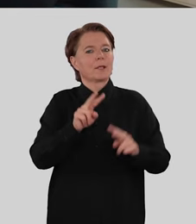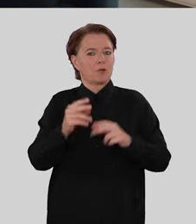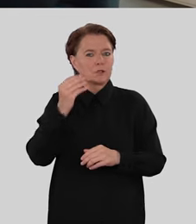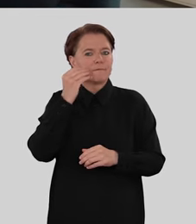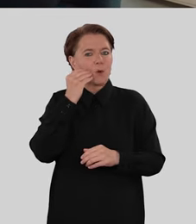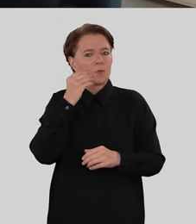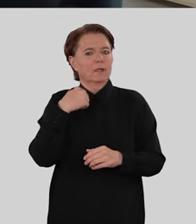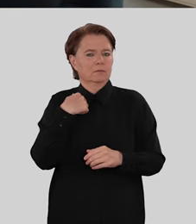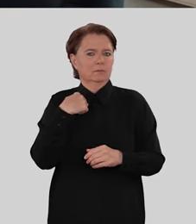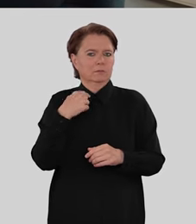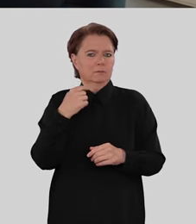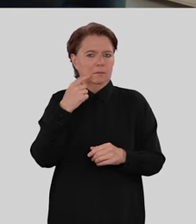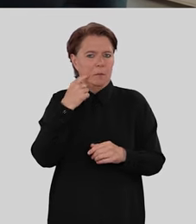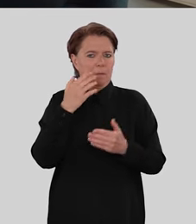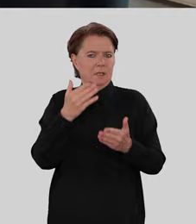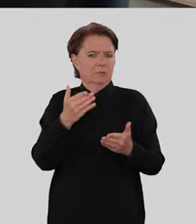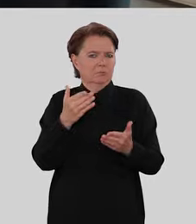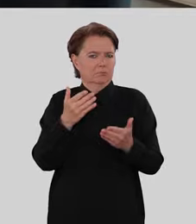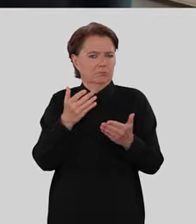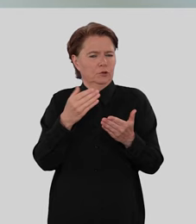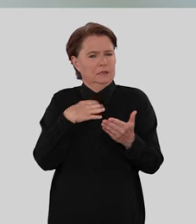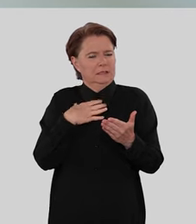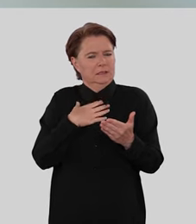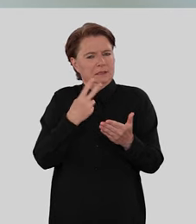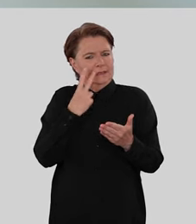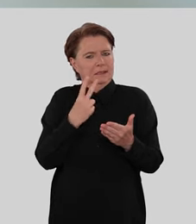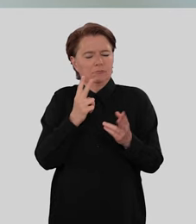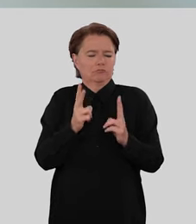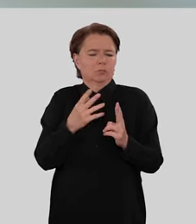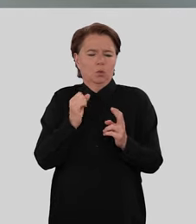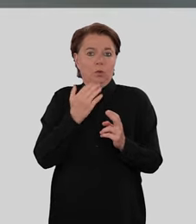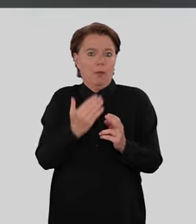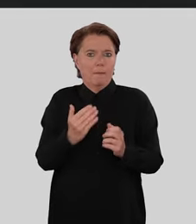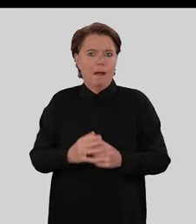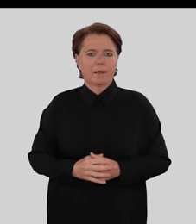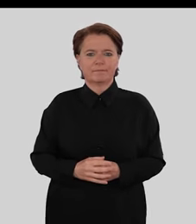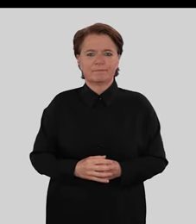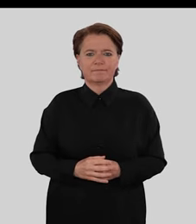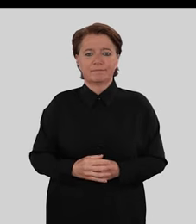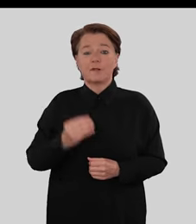betreutes Wohnen, was ich im Moment habe, und ich bin da sehr, sehr dankbar.